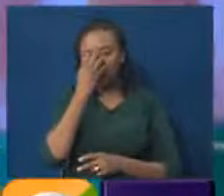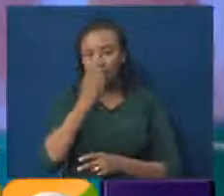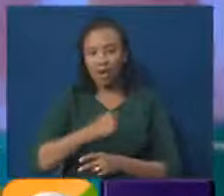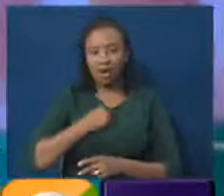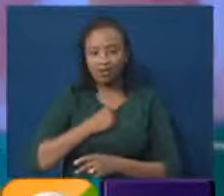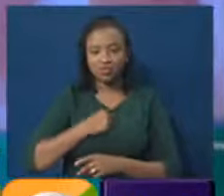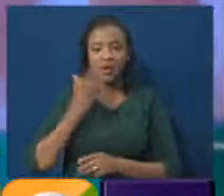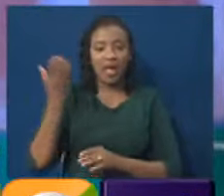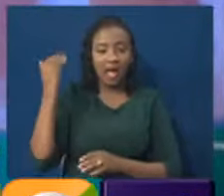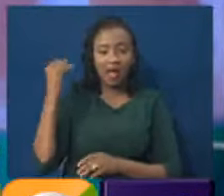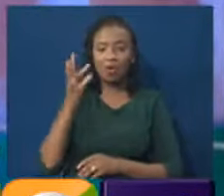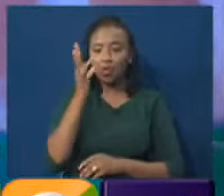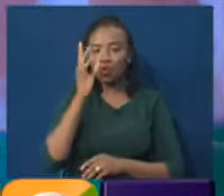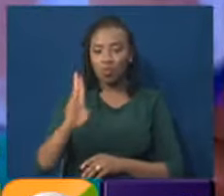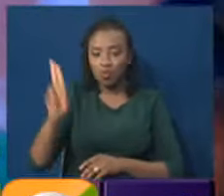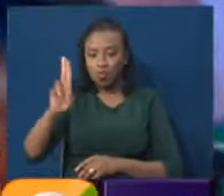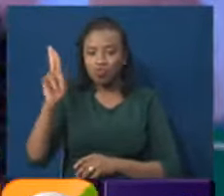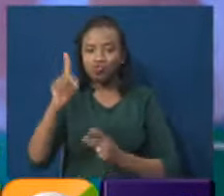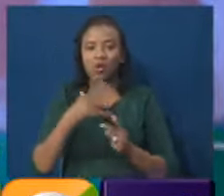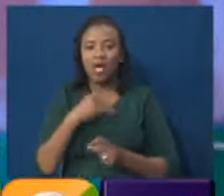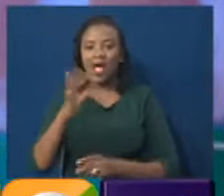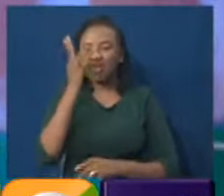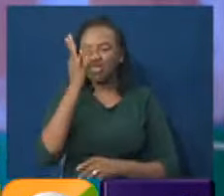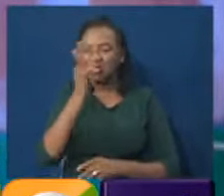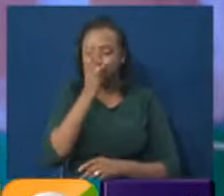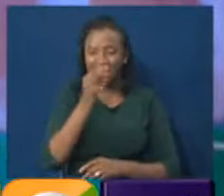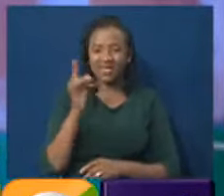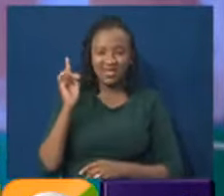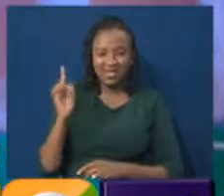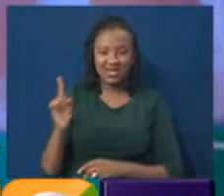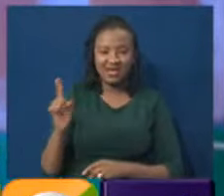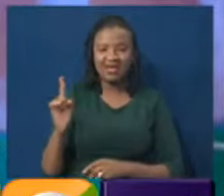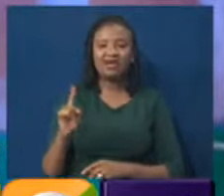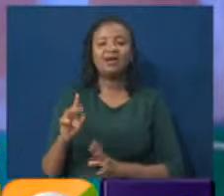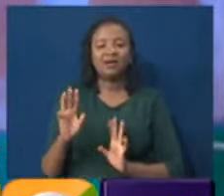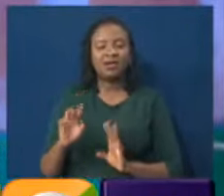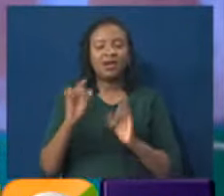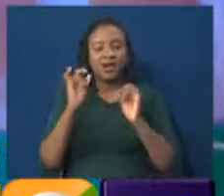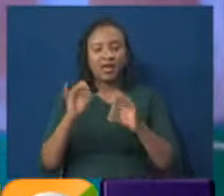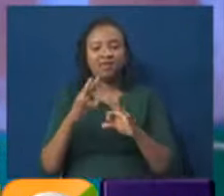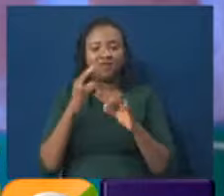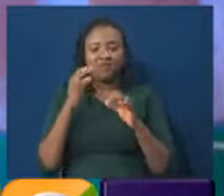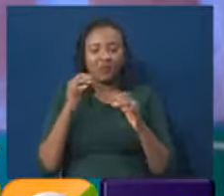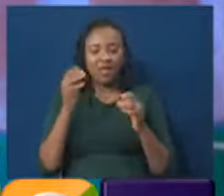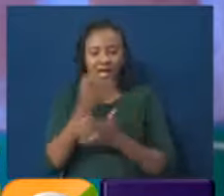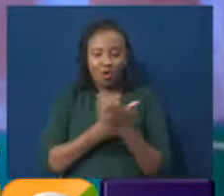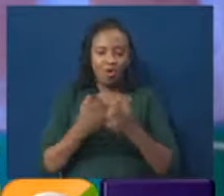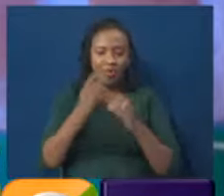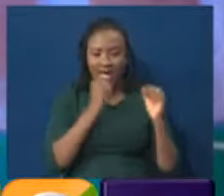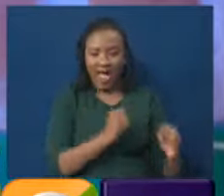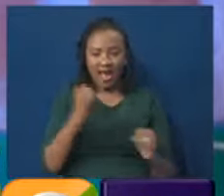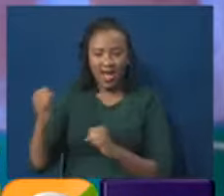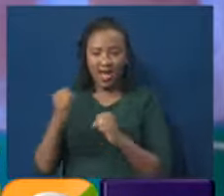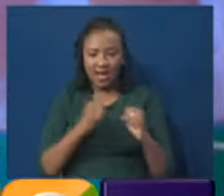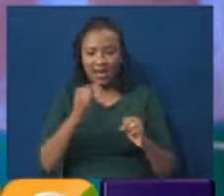inaitwa subsidies. Mambo ikiwa ngumu serikali inatoa nusu, na ingine kwa ile ushuru wetu nusu, mambo